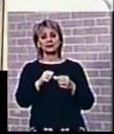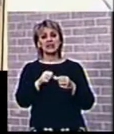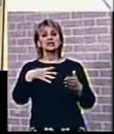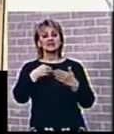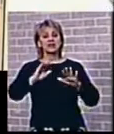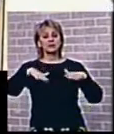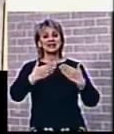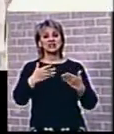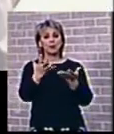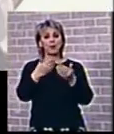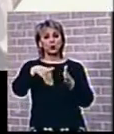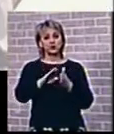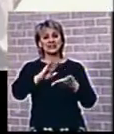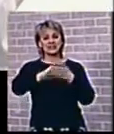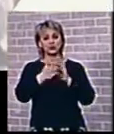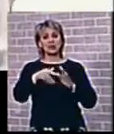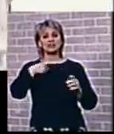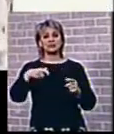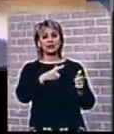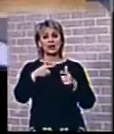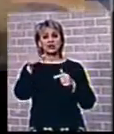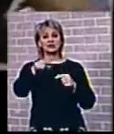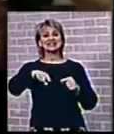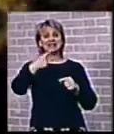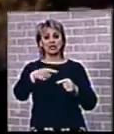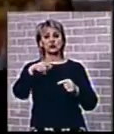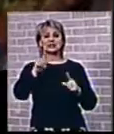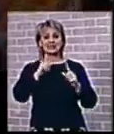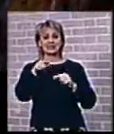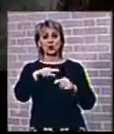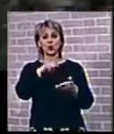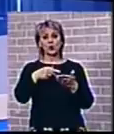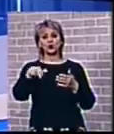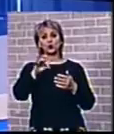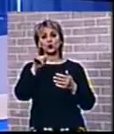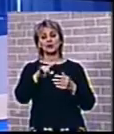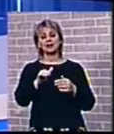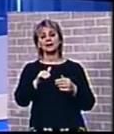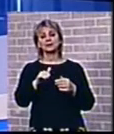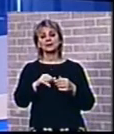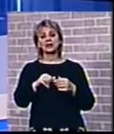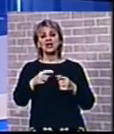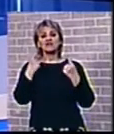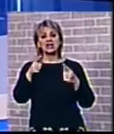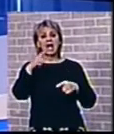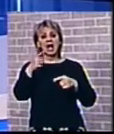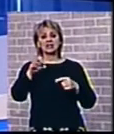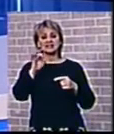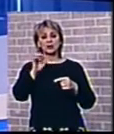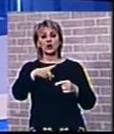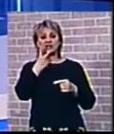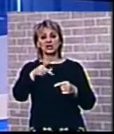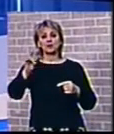Свои предложения по улучшению ситуации депутаты подготовят к следующему заседанию Гордумы. Великий Октябрь, на взгляд